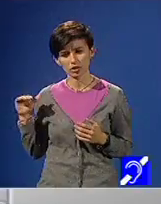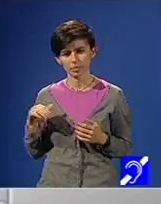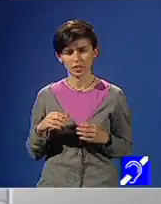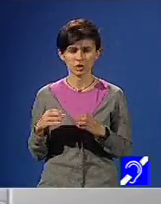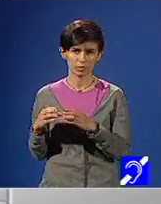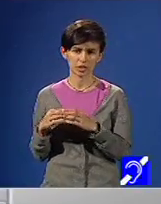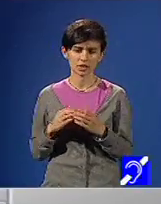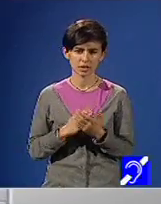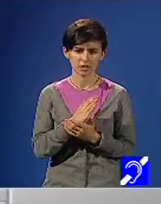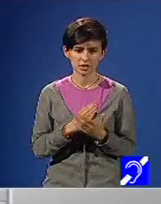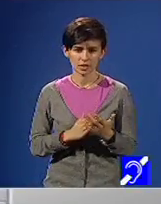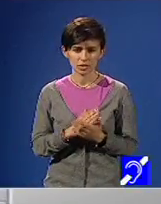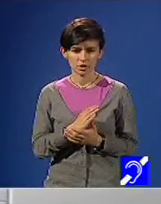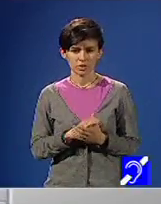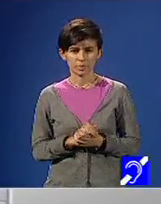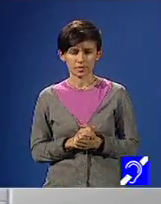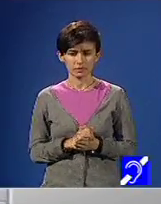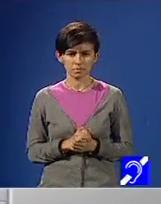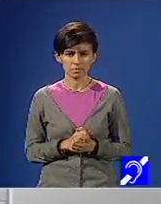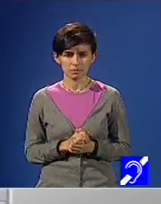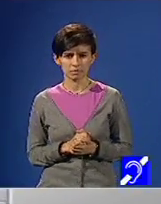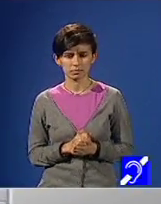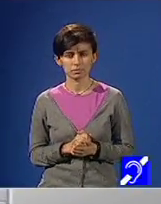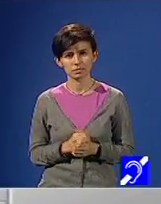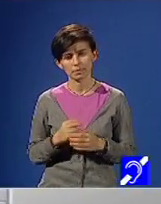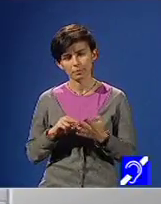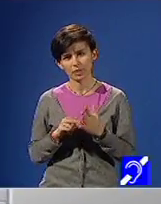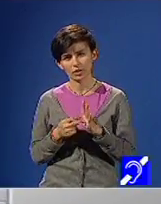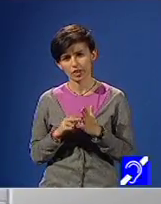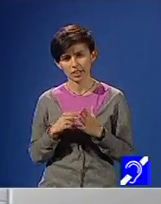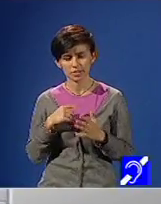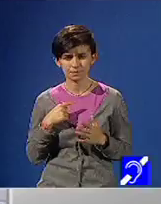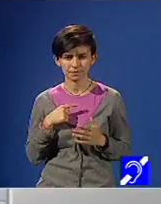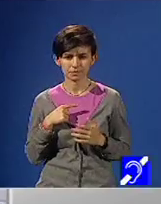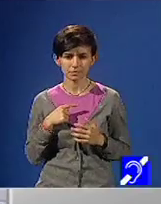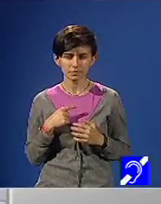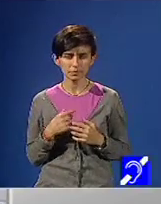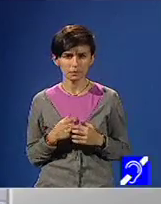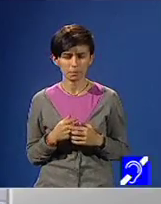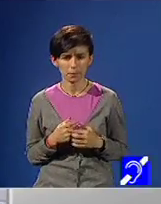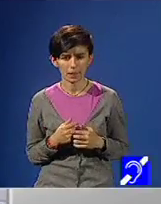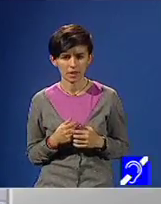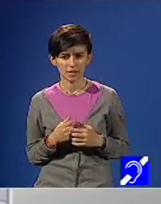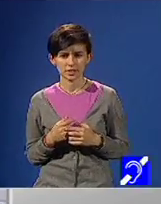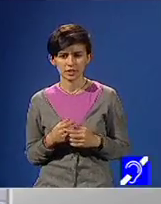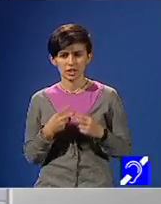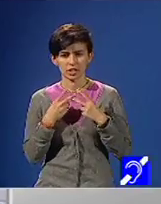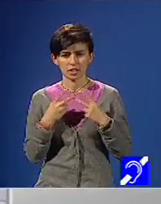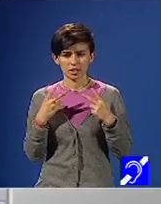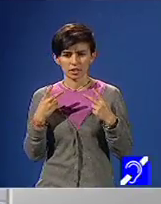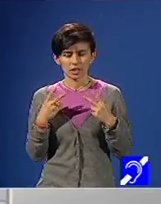continuăm. Da, într-un ONG este, cred că cea mai